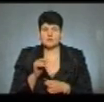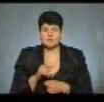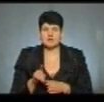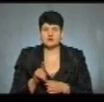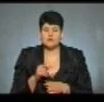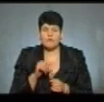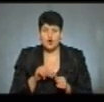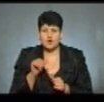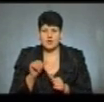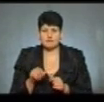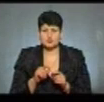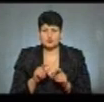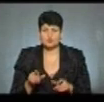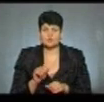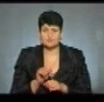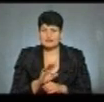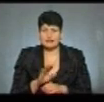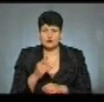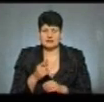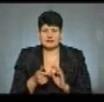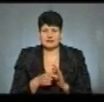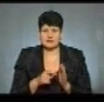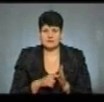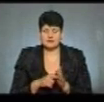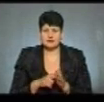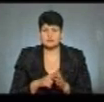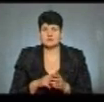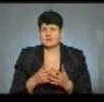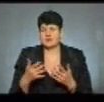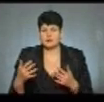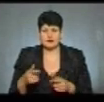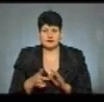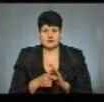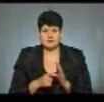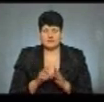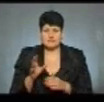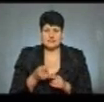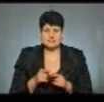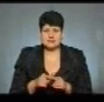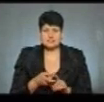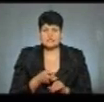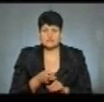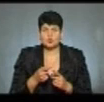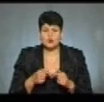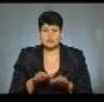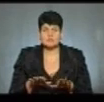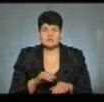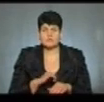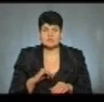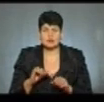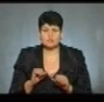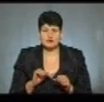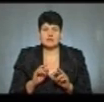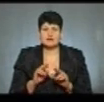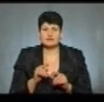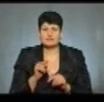там окремих школах призупиняється і не один клас, а по декілька класів. Тобто, все це залежить від органів місцевого самоврядування, яким